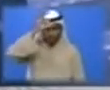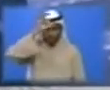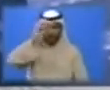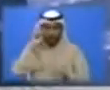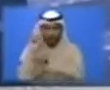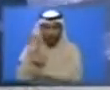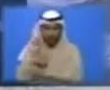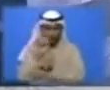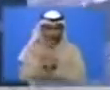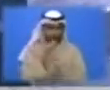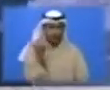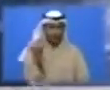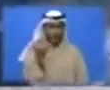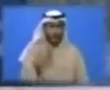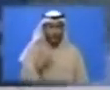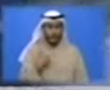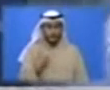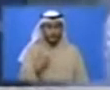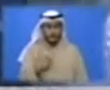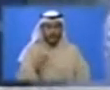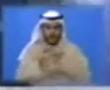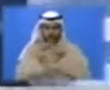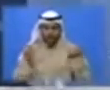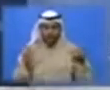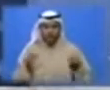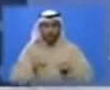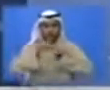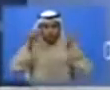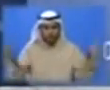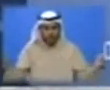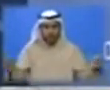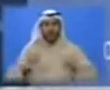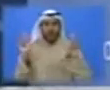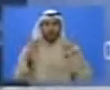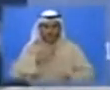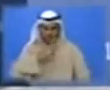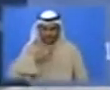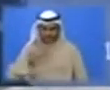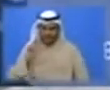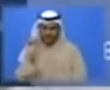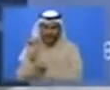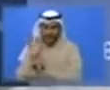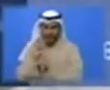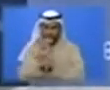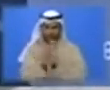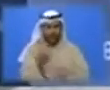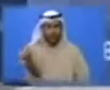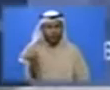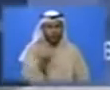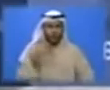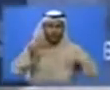حملات المتواصلة سواء حتى عن طريق إعلانها بالجرائد أو الصحف أو القنوات التلفزيونية، والتركيز